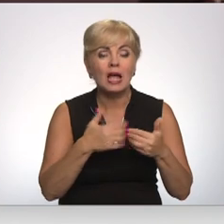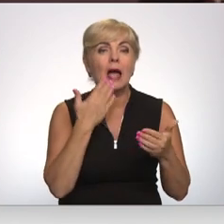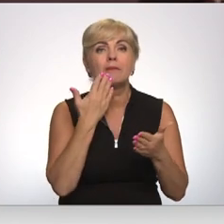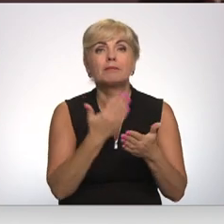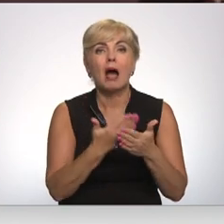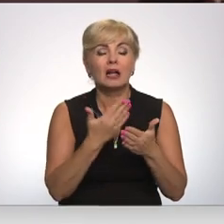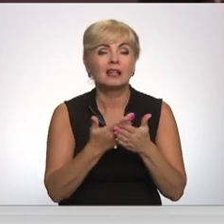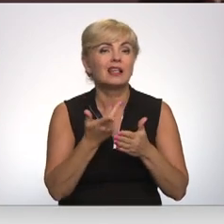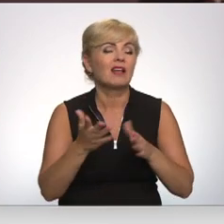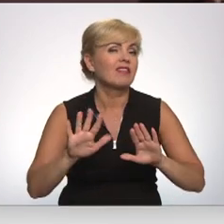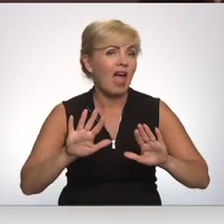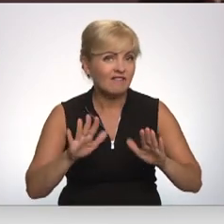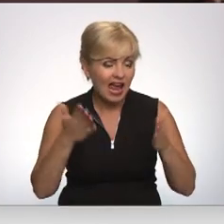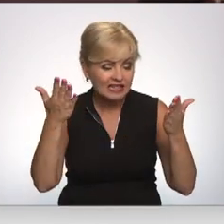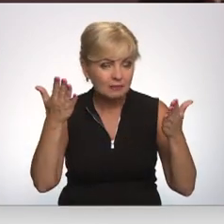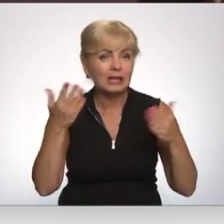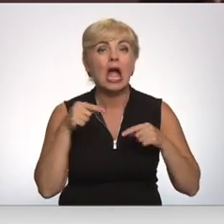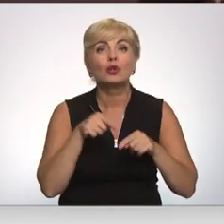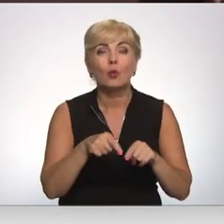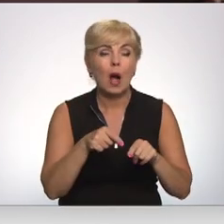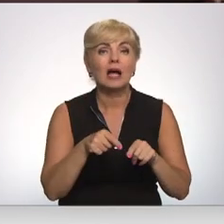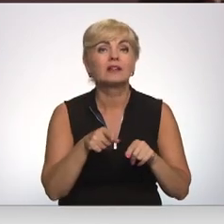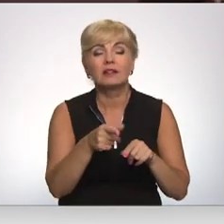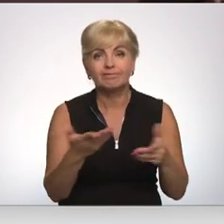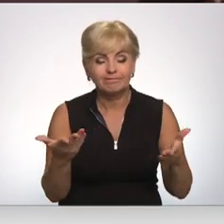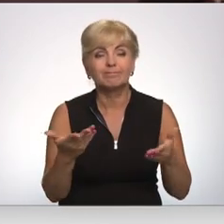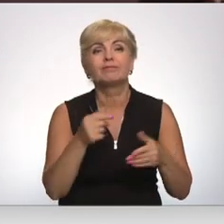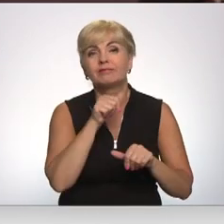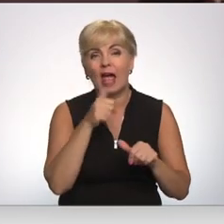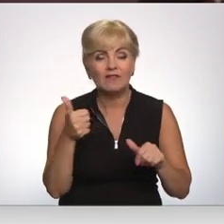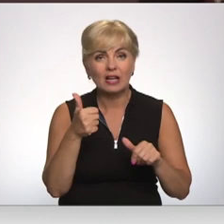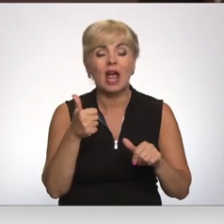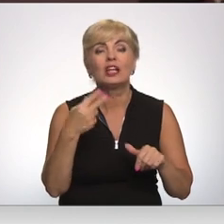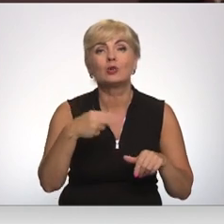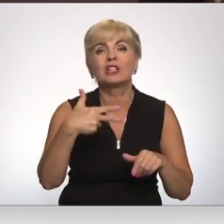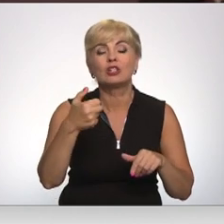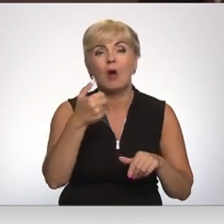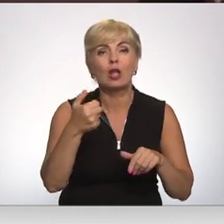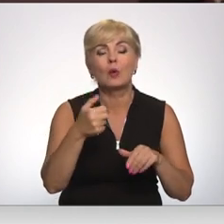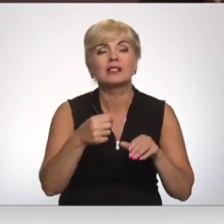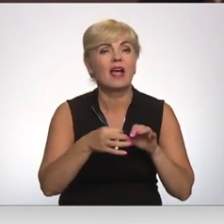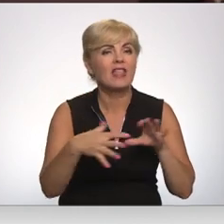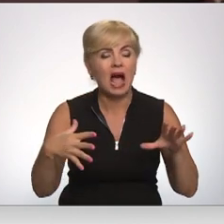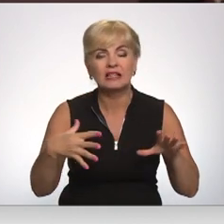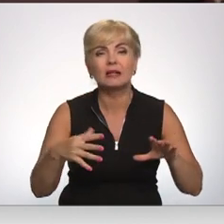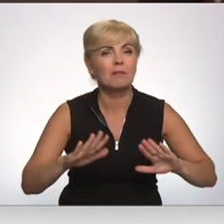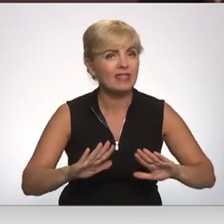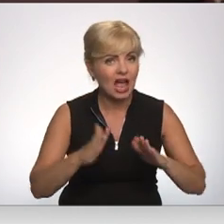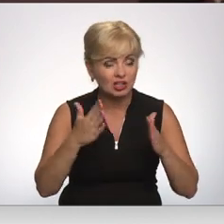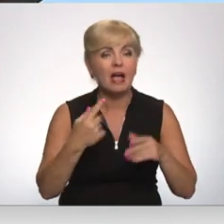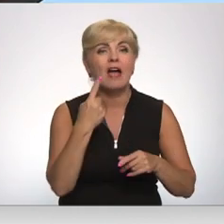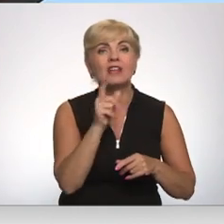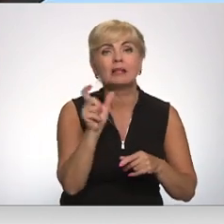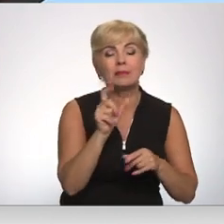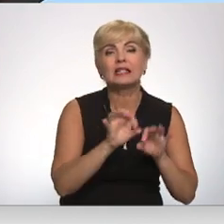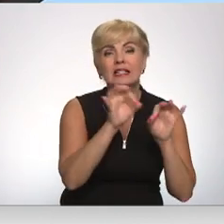izvērtās neveiksmīgi un līdz ar to, viņiem izpalika šī neatkarīgā valsts 20. 30. Gados, un viņiem vienā brīdī bija jāsāk no